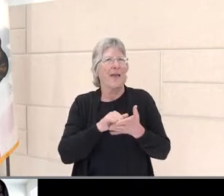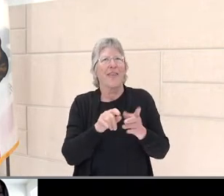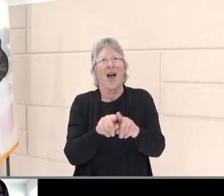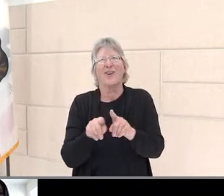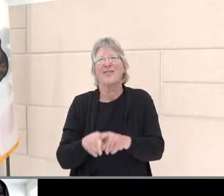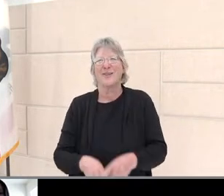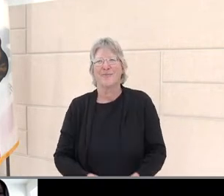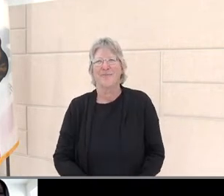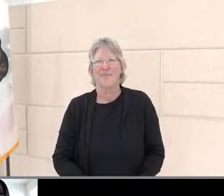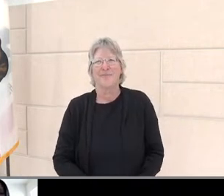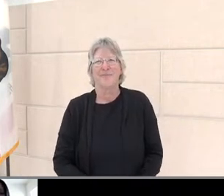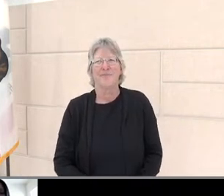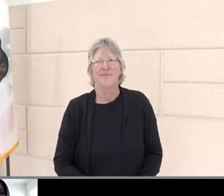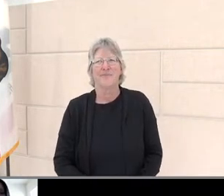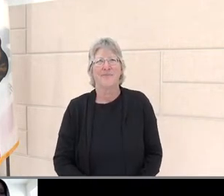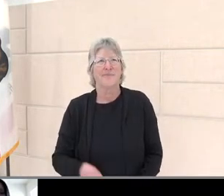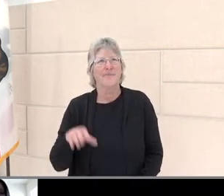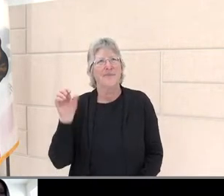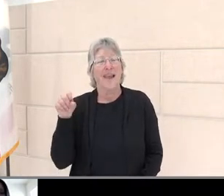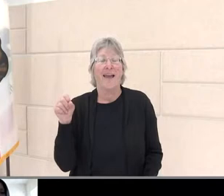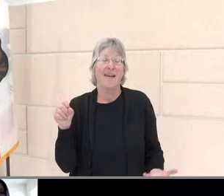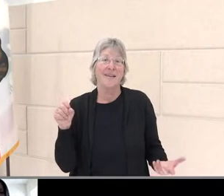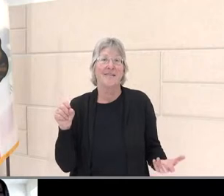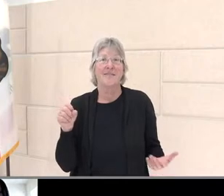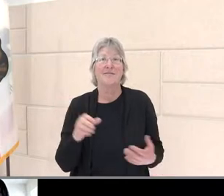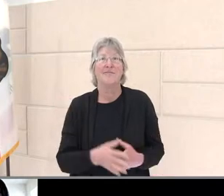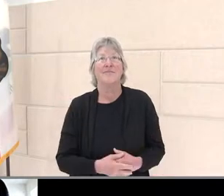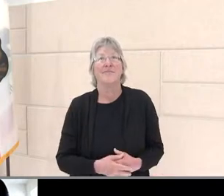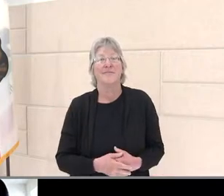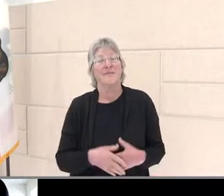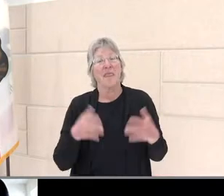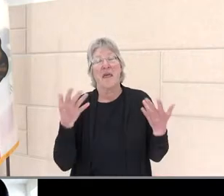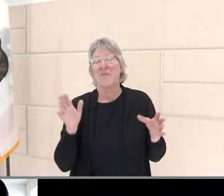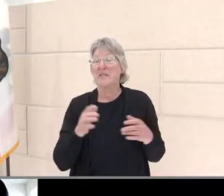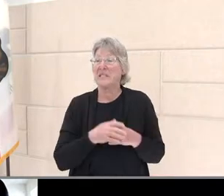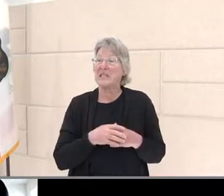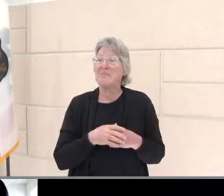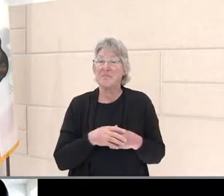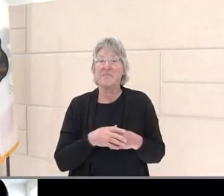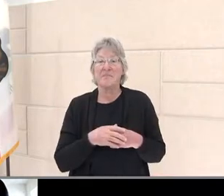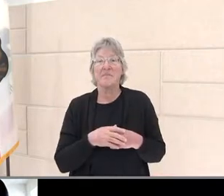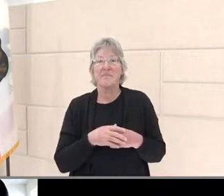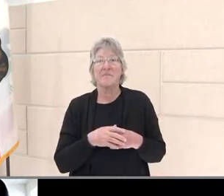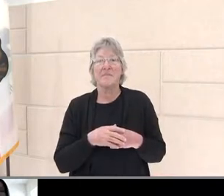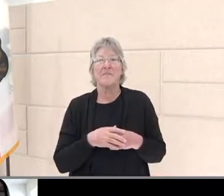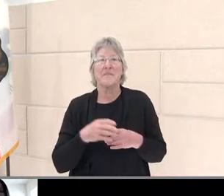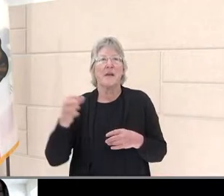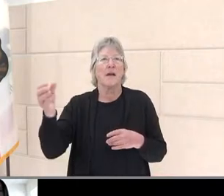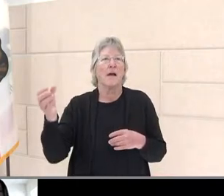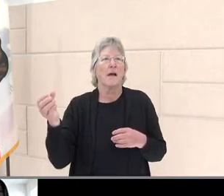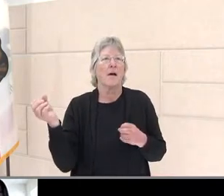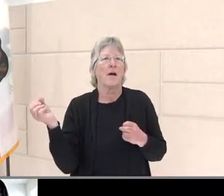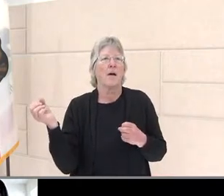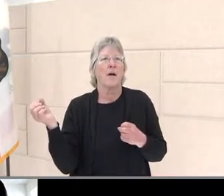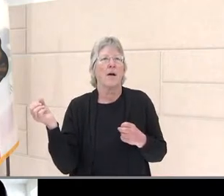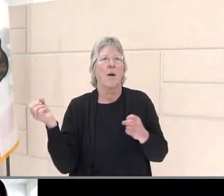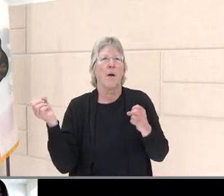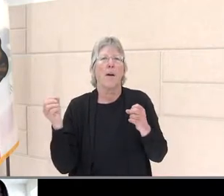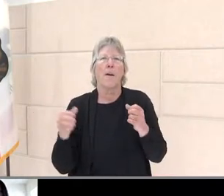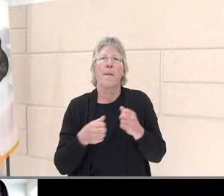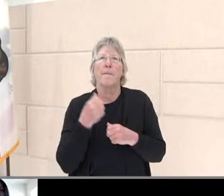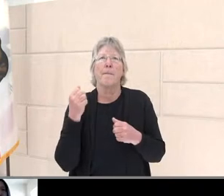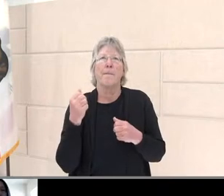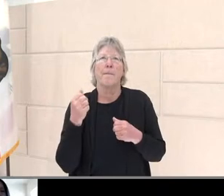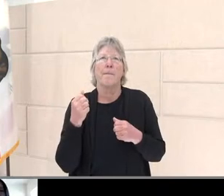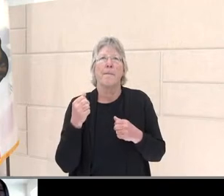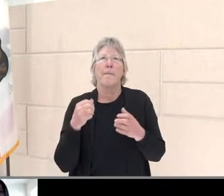ថ្នាក់ទី9ហ្នឹងឲ្យយល់អំពីសាលារៀនរបស់ខ្លួននេះហើយគឺជាដំណឹងមកពីសាលារៀន Camps